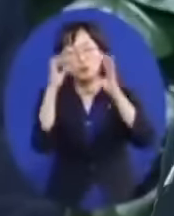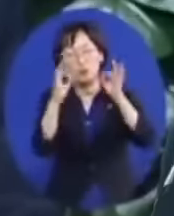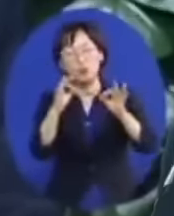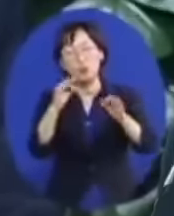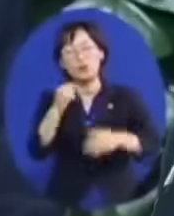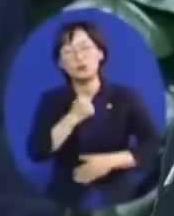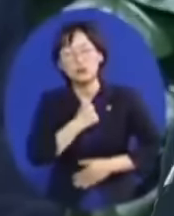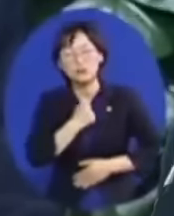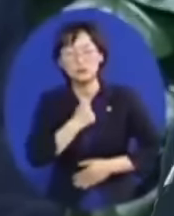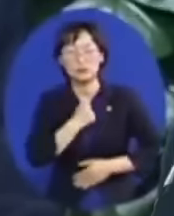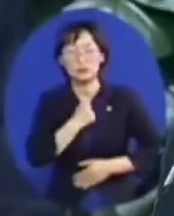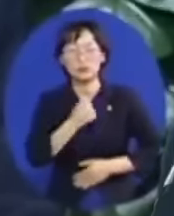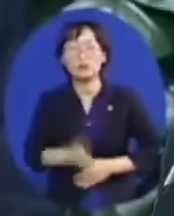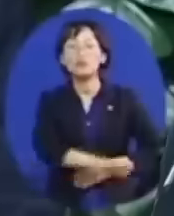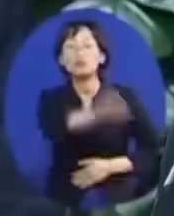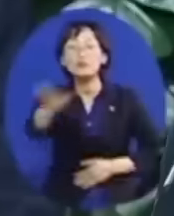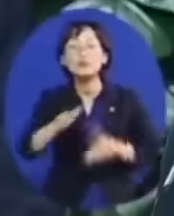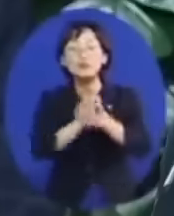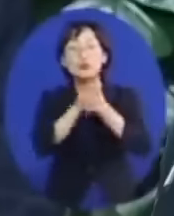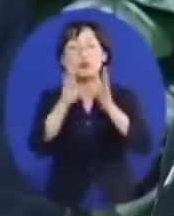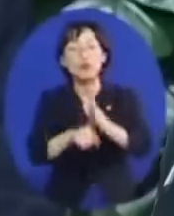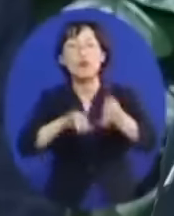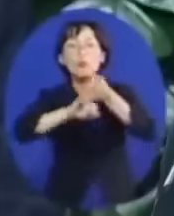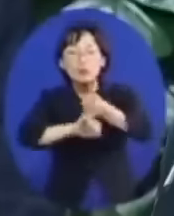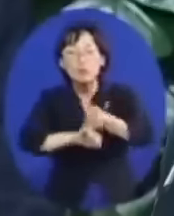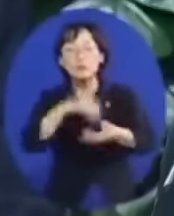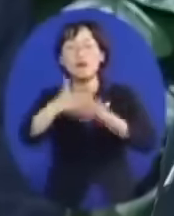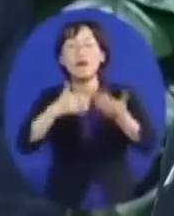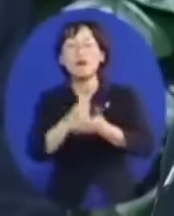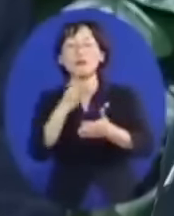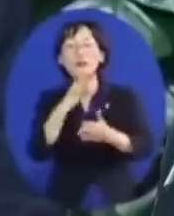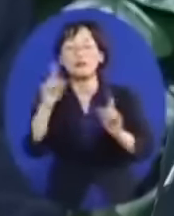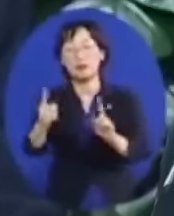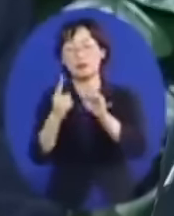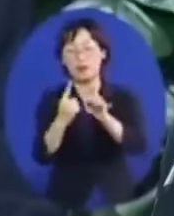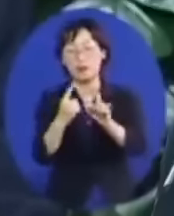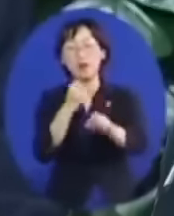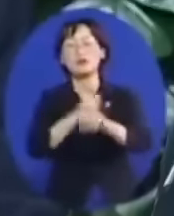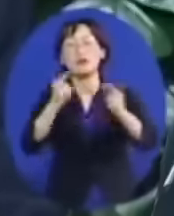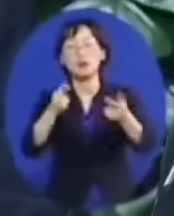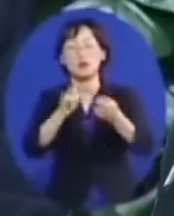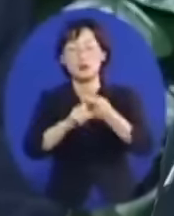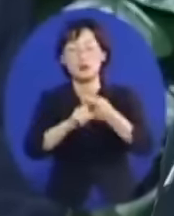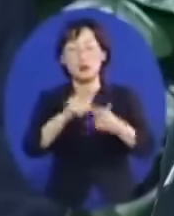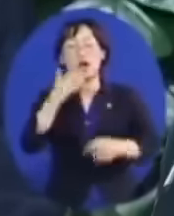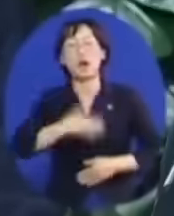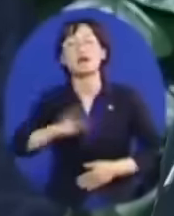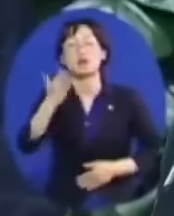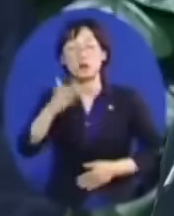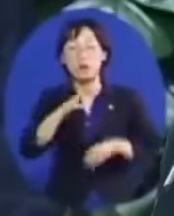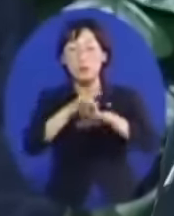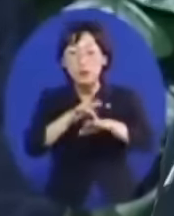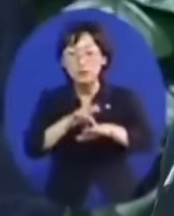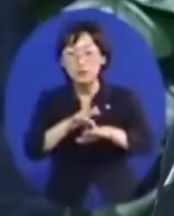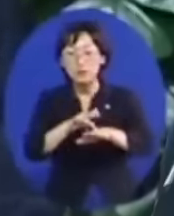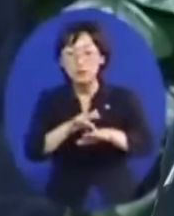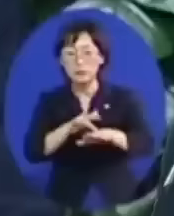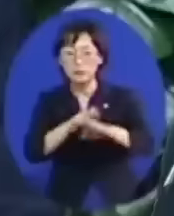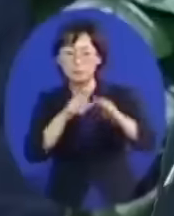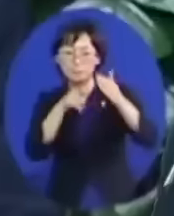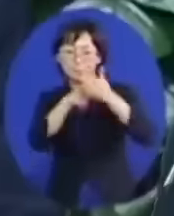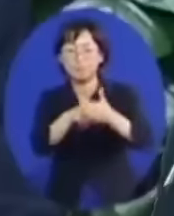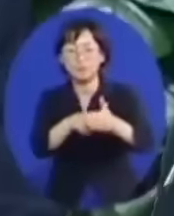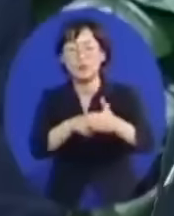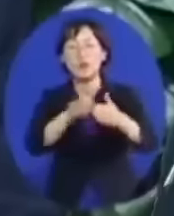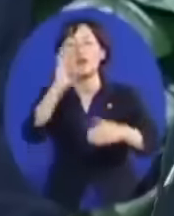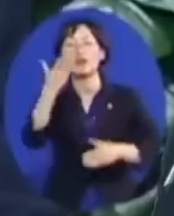것입니다. 우리는 기도할 때 반드시 하나님만 상대하지 않는다는 것을 알아야 되는 것입니다. 마귀의 진을 꿰뚫려야 되는